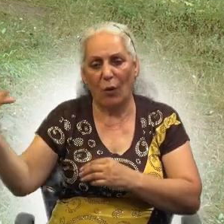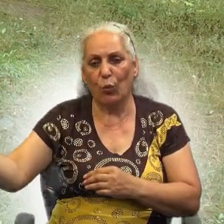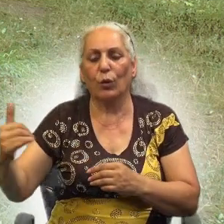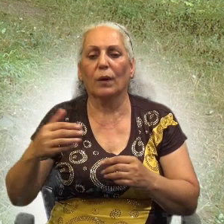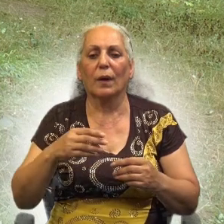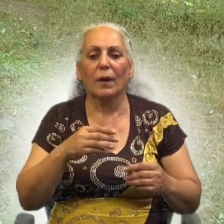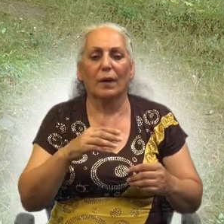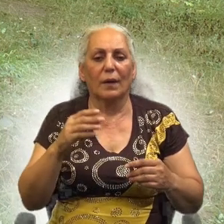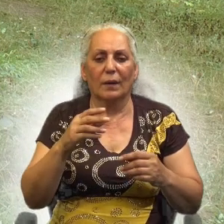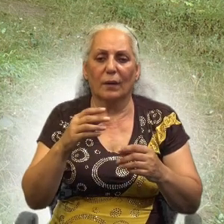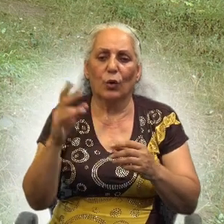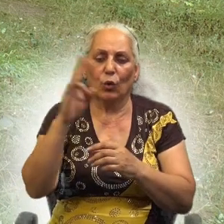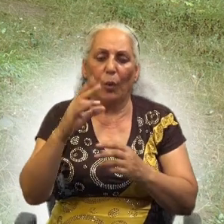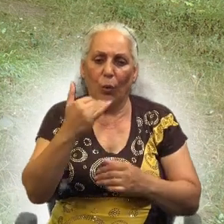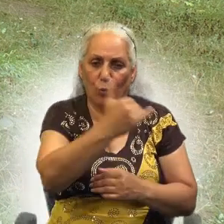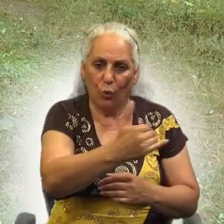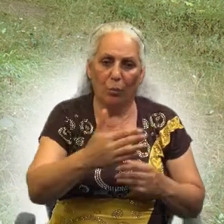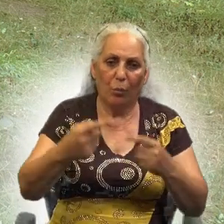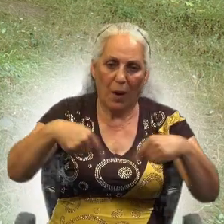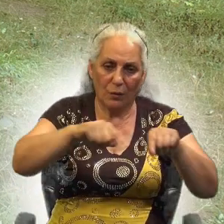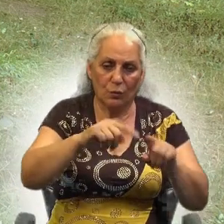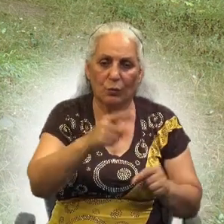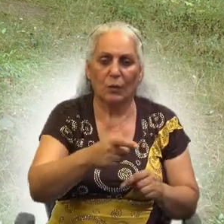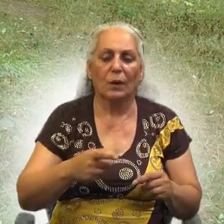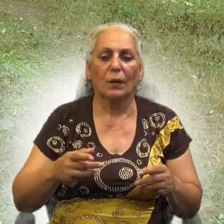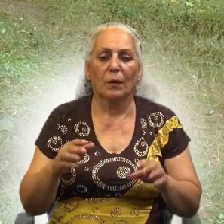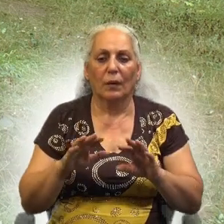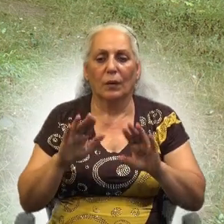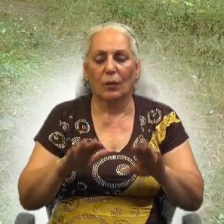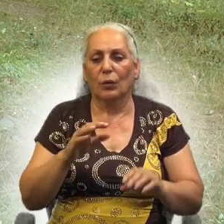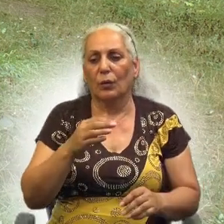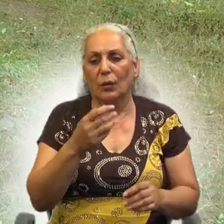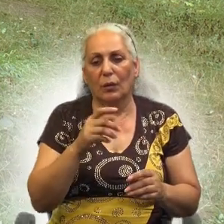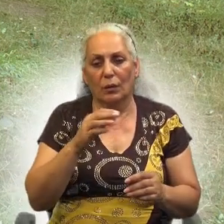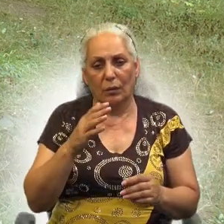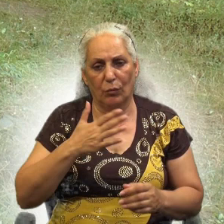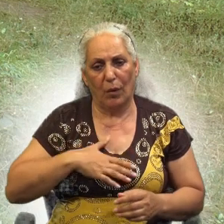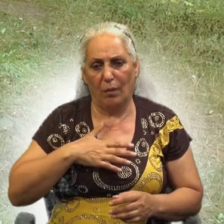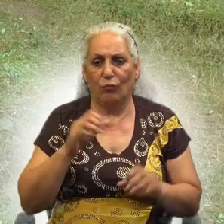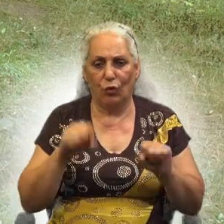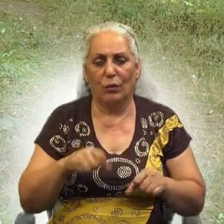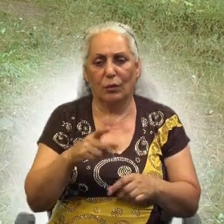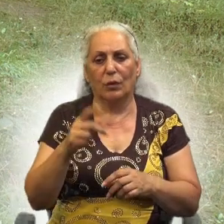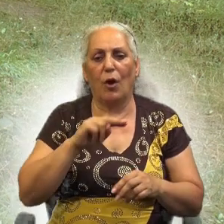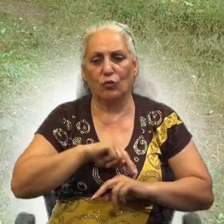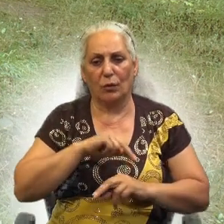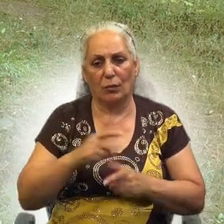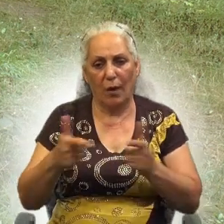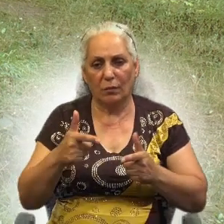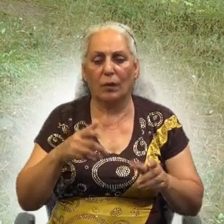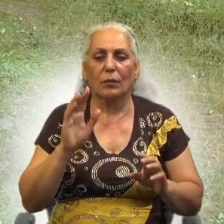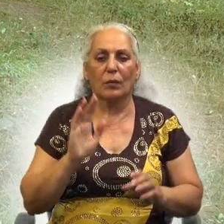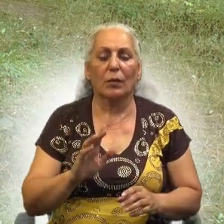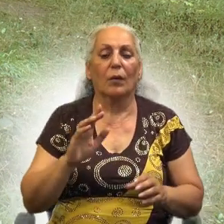չի, Տավուշի մարզում որոշ հատվածներ, որտեղ հնարավոր է աշխատանքներ կատարել, արված է, իսկ